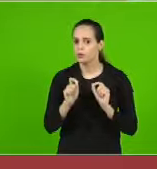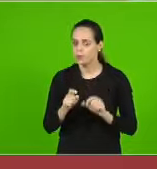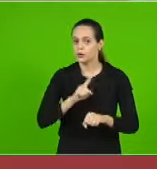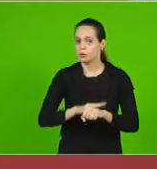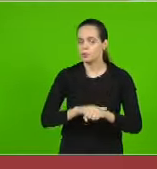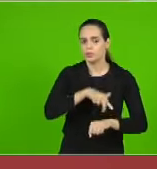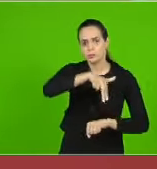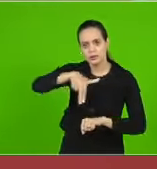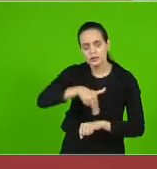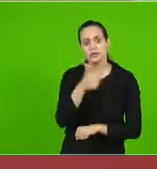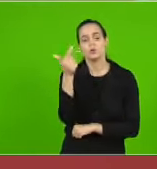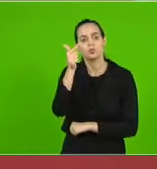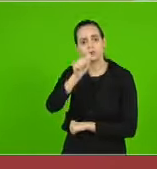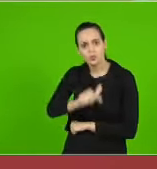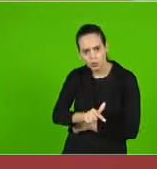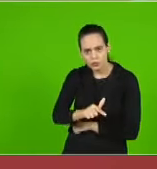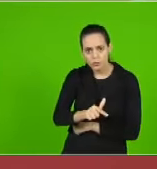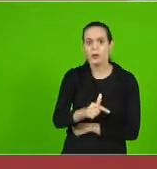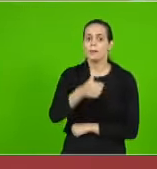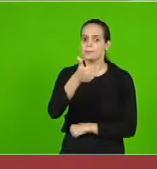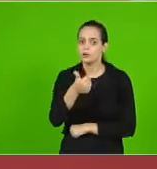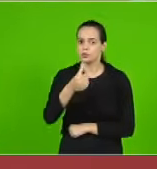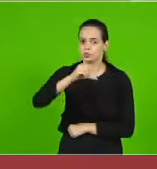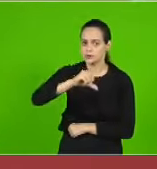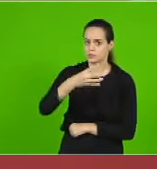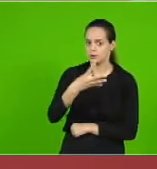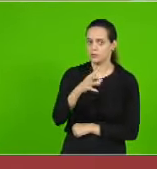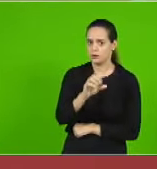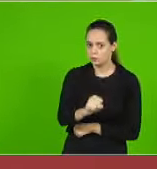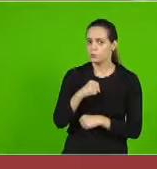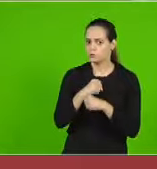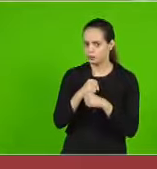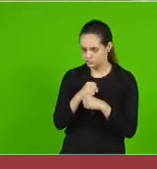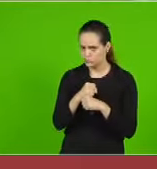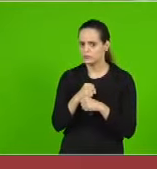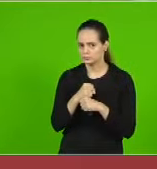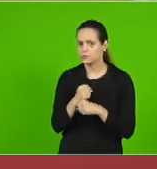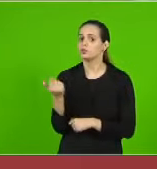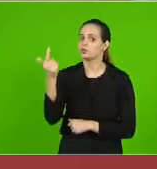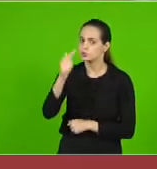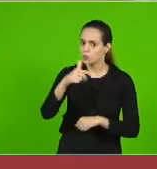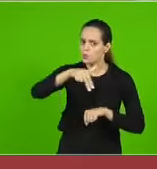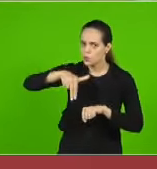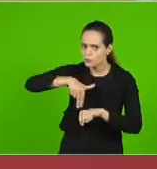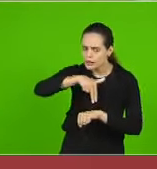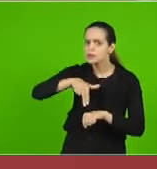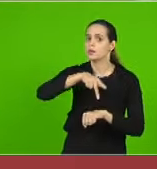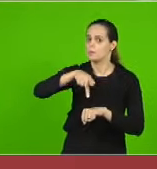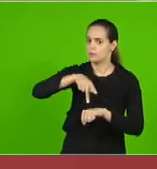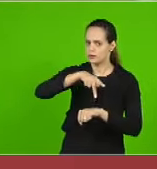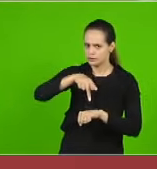Израиля великим знамением было его установление как государство в 1948 году.